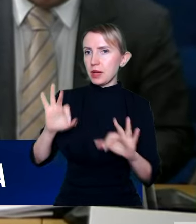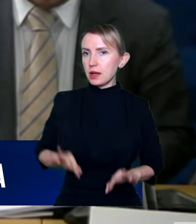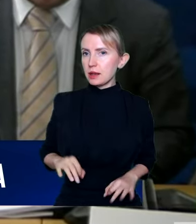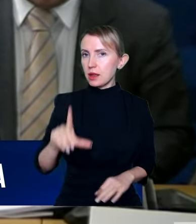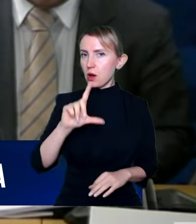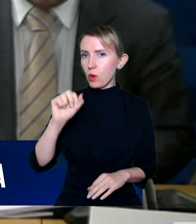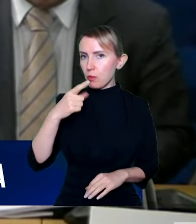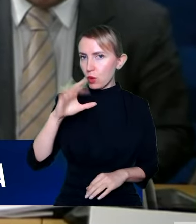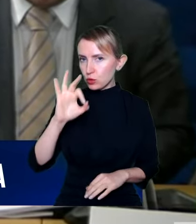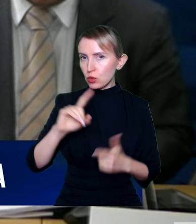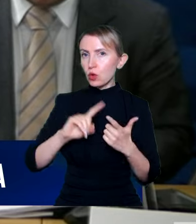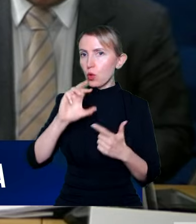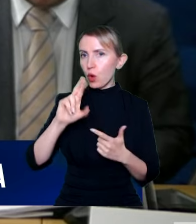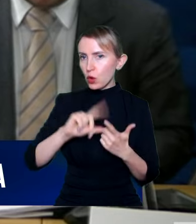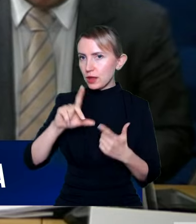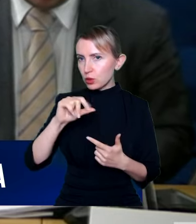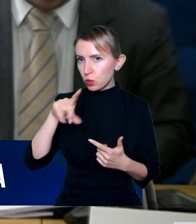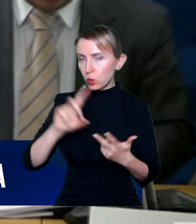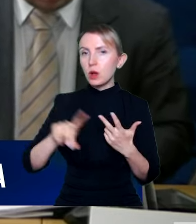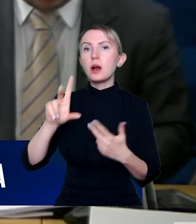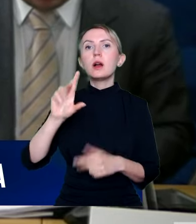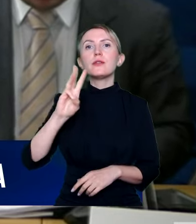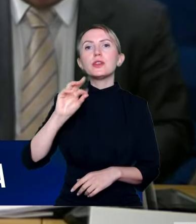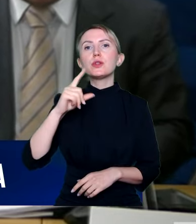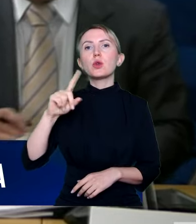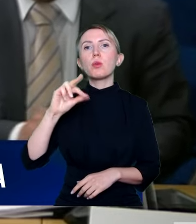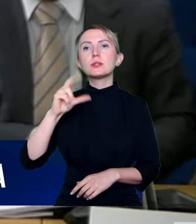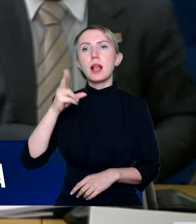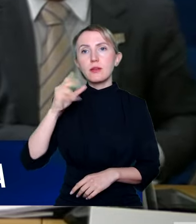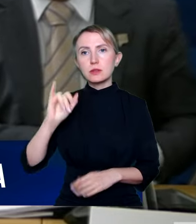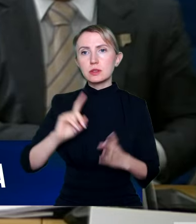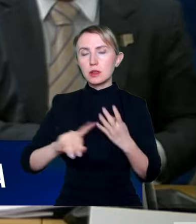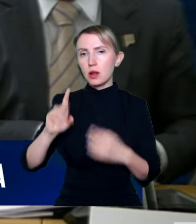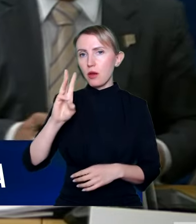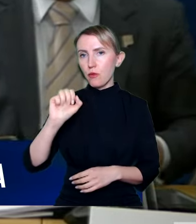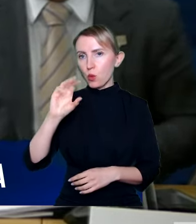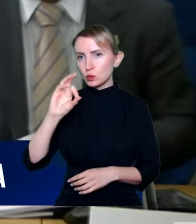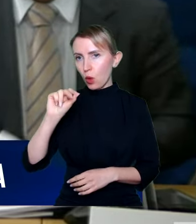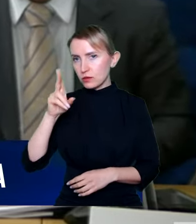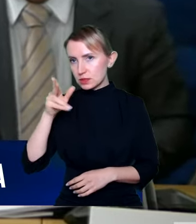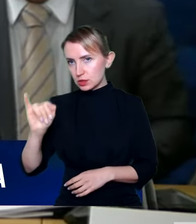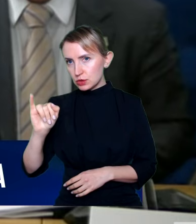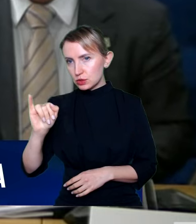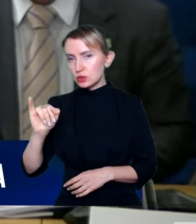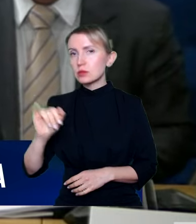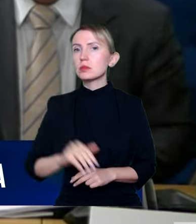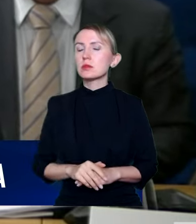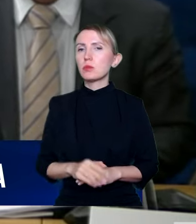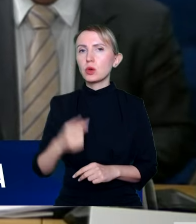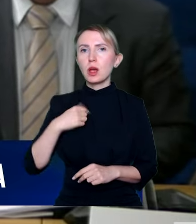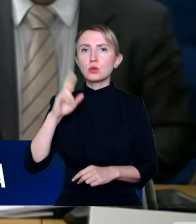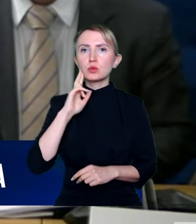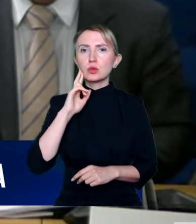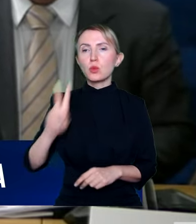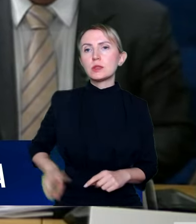Łabodo, Hojnę Duch, pana Witolda Modzelewskiego, pana Wąsowskiego, żeby zwrócić się, bo rozumiem, że to